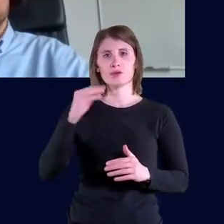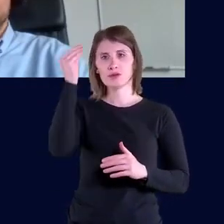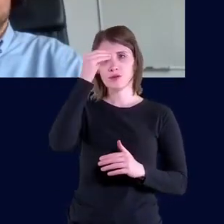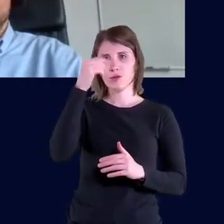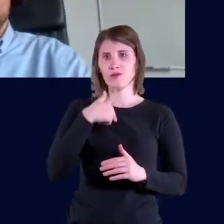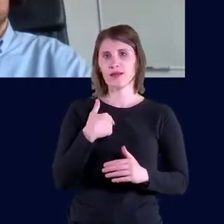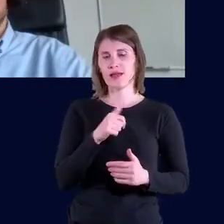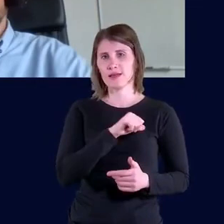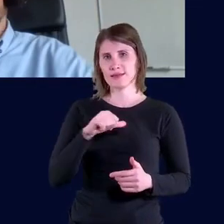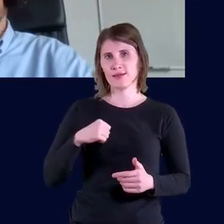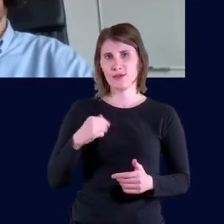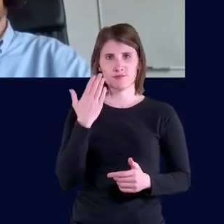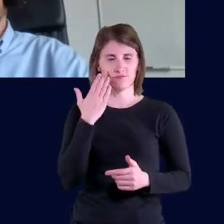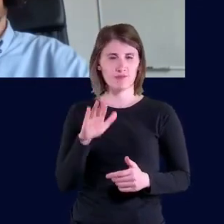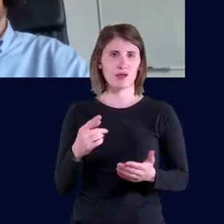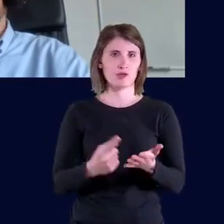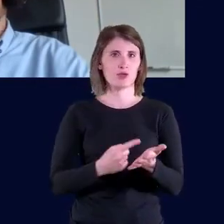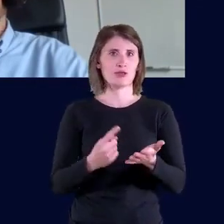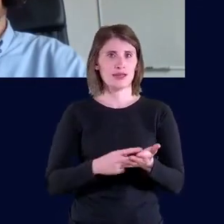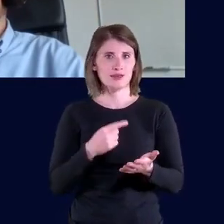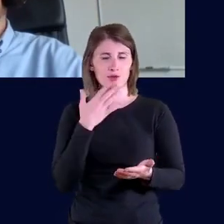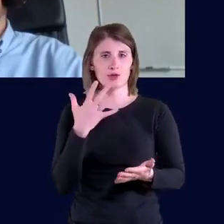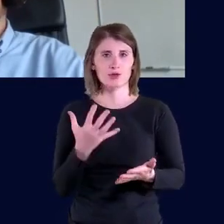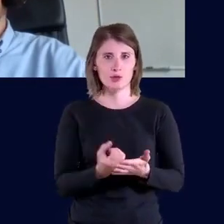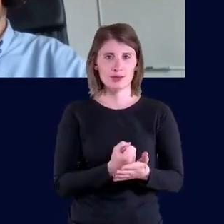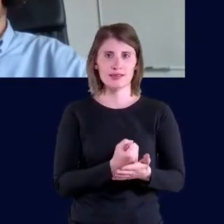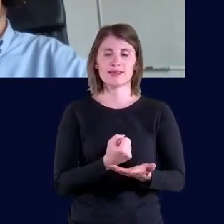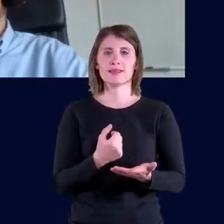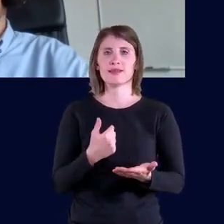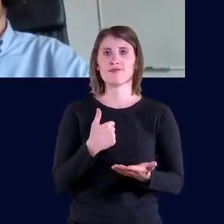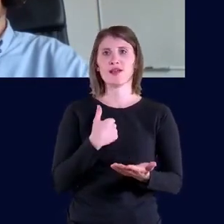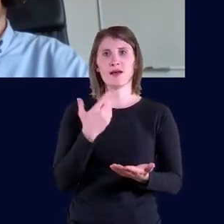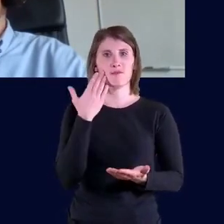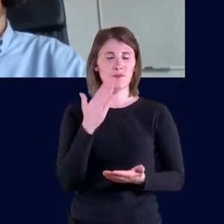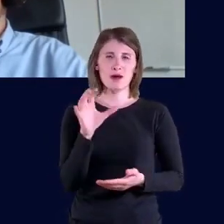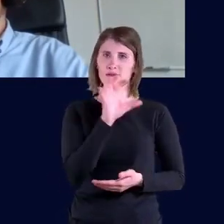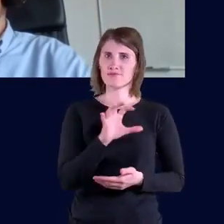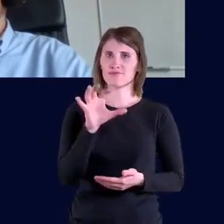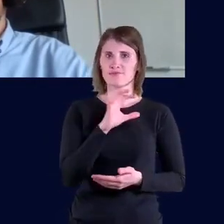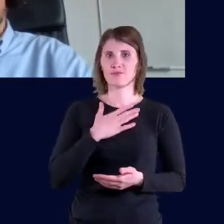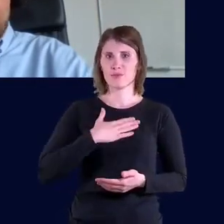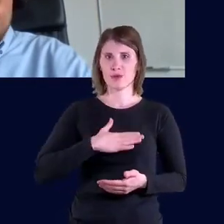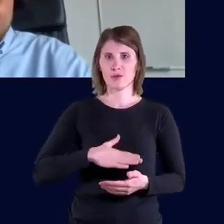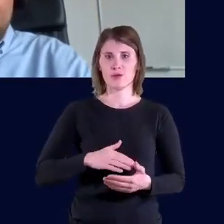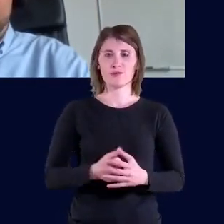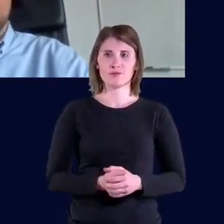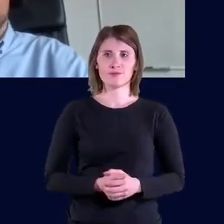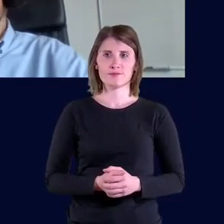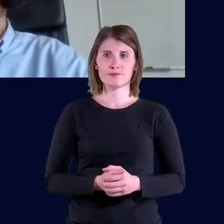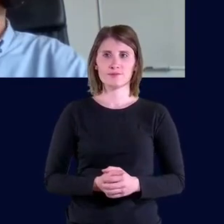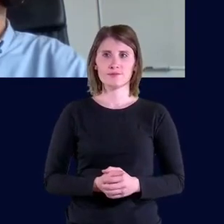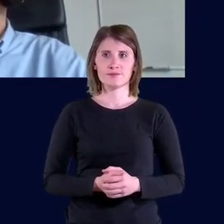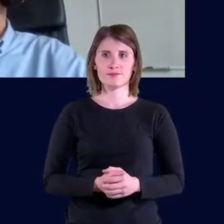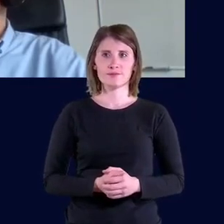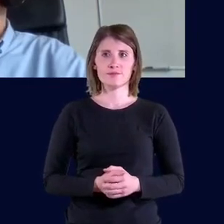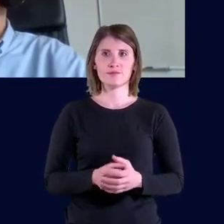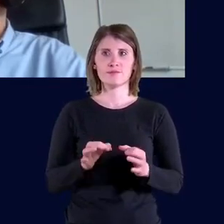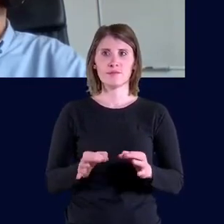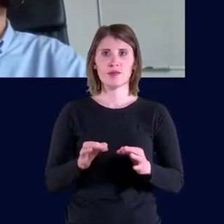korzystam z tego repozytorium stąd z wielkim zainteresowaniem Słucham pana wypowiedzi a teraz zapraszam